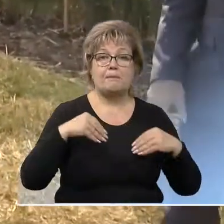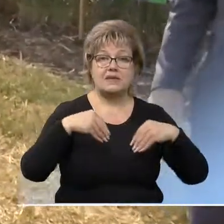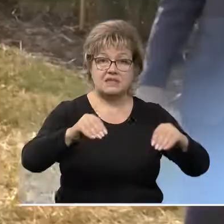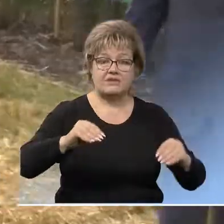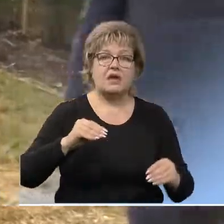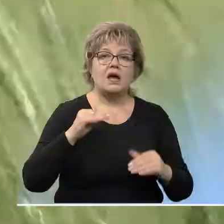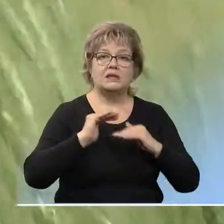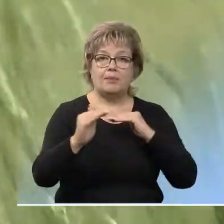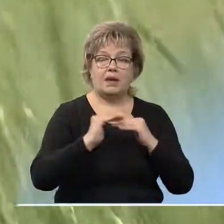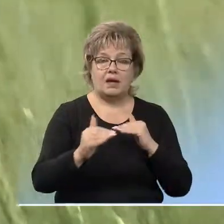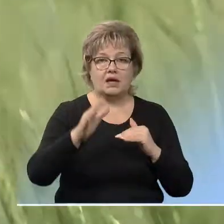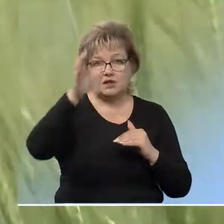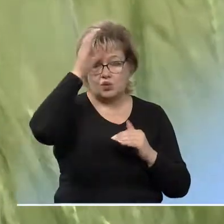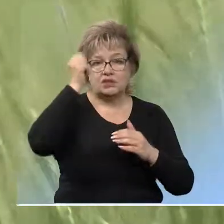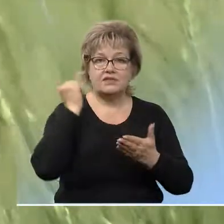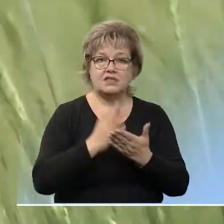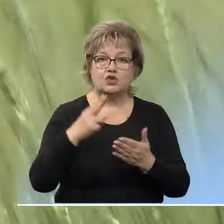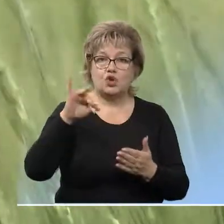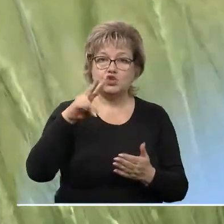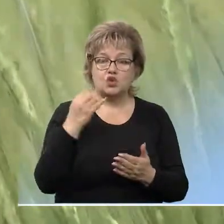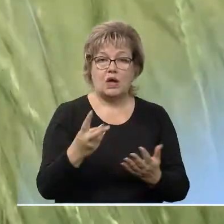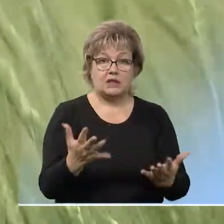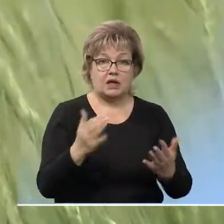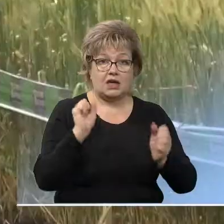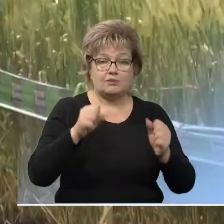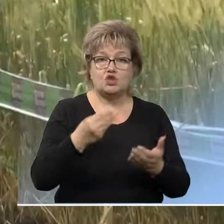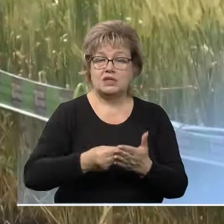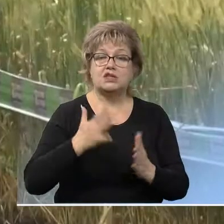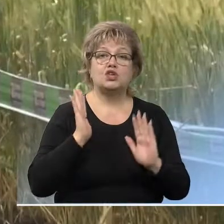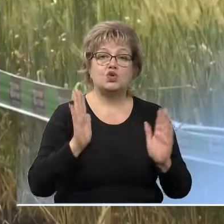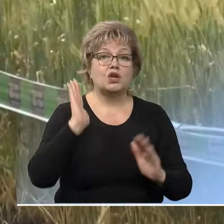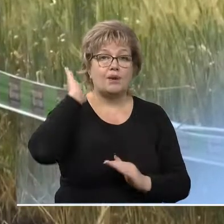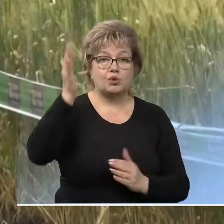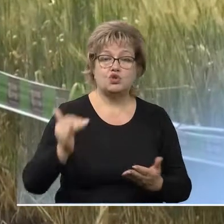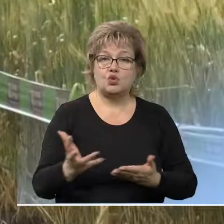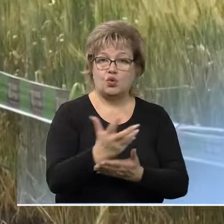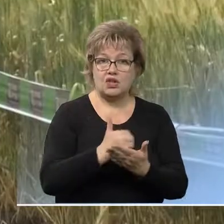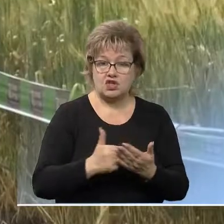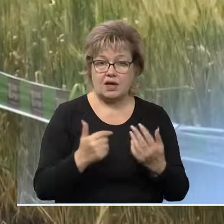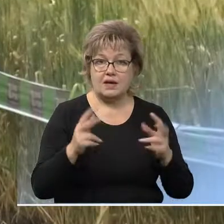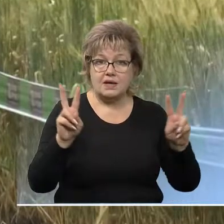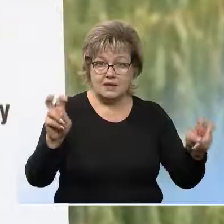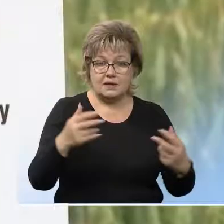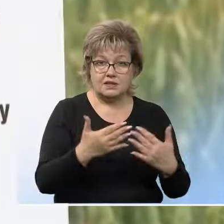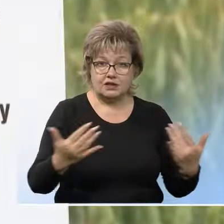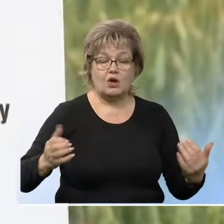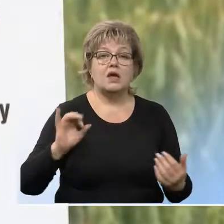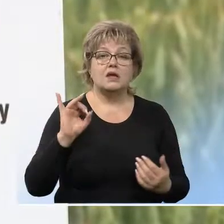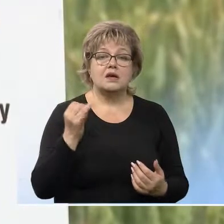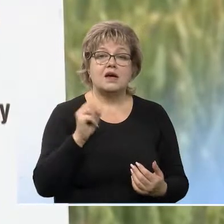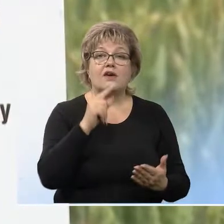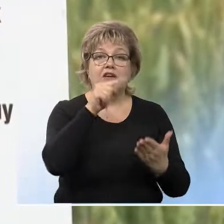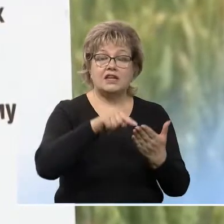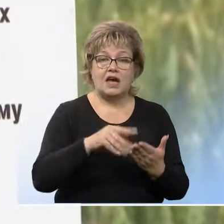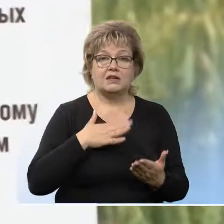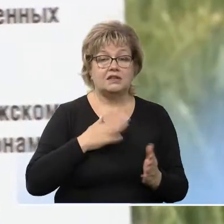демонстрационные посевы. На полях аграрно-научного центра «Донской» наглядно можно оценить не только будущий урожай селекционных сортов, но и то,